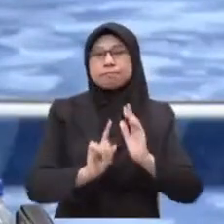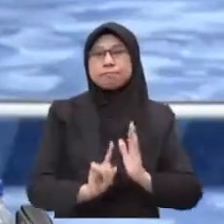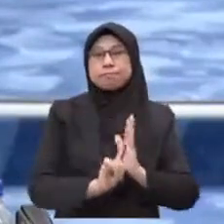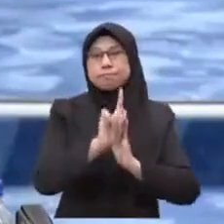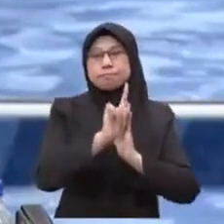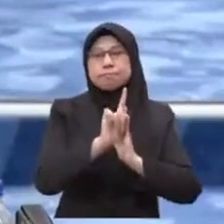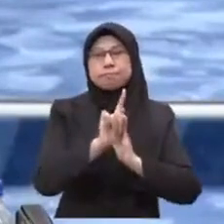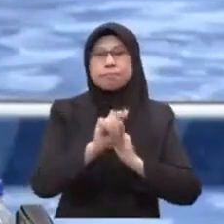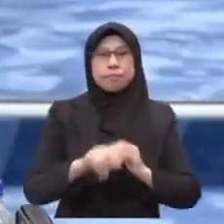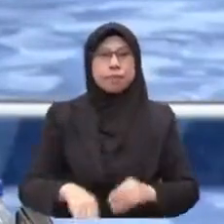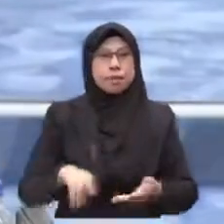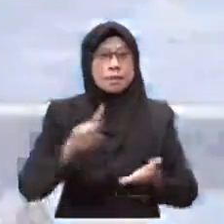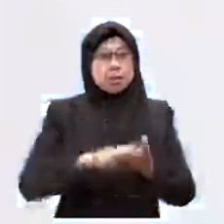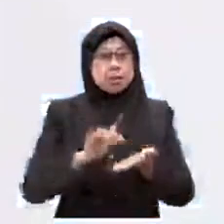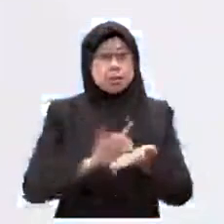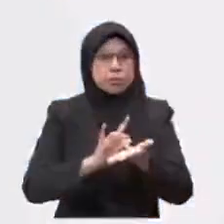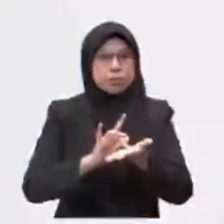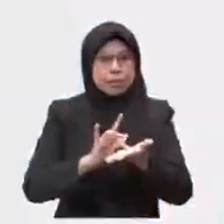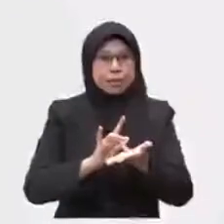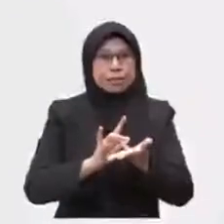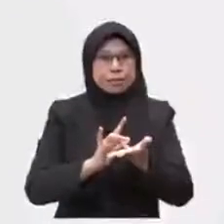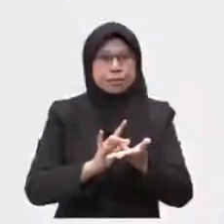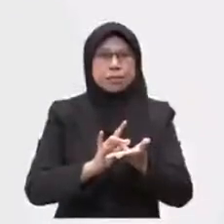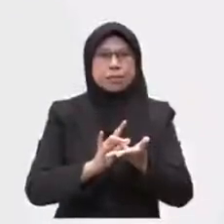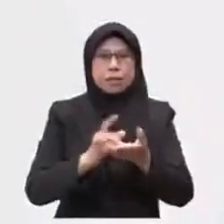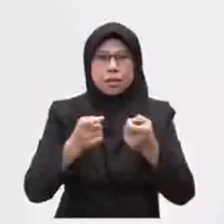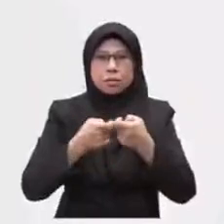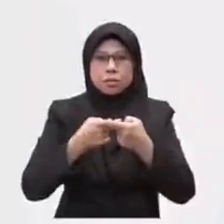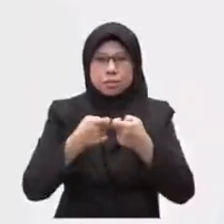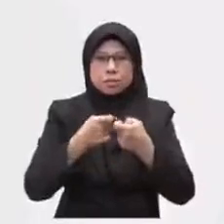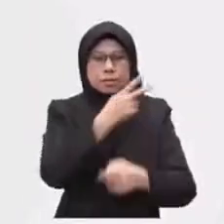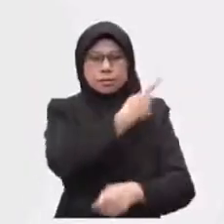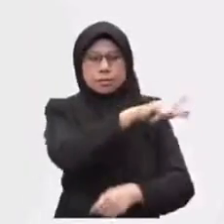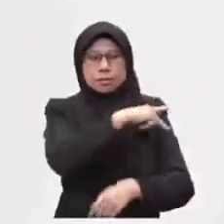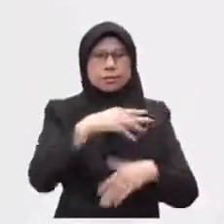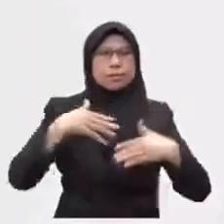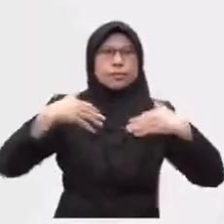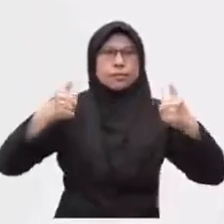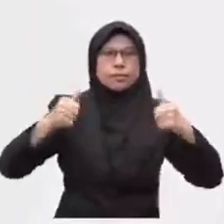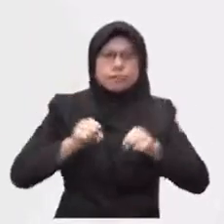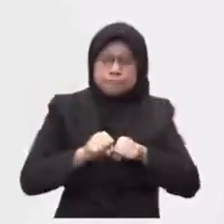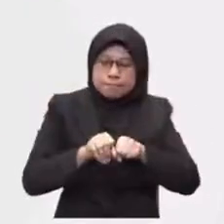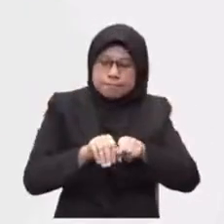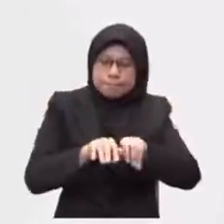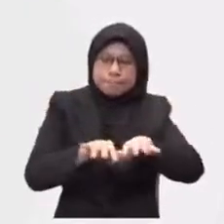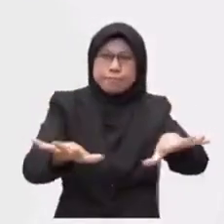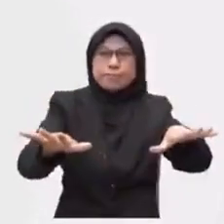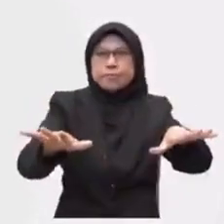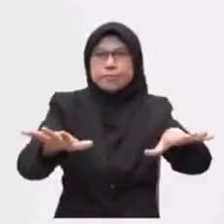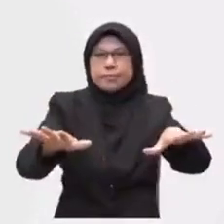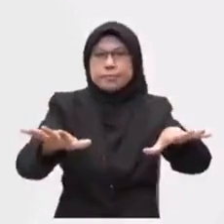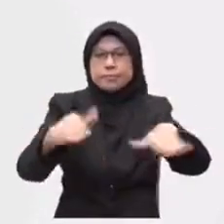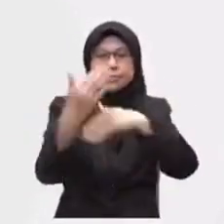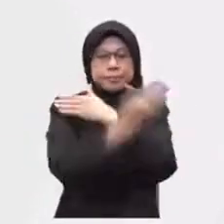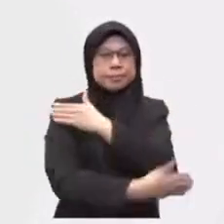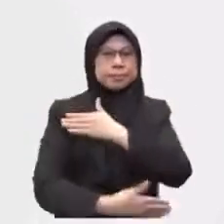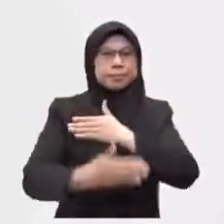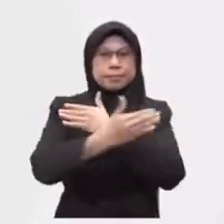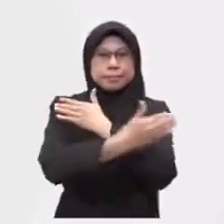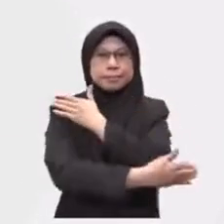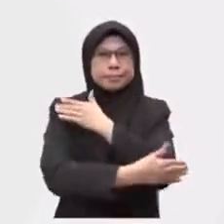tinggi pelaksanaan rekod perubatan elektronik di hospital dan klinik kesihatan akan diperluas ke seluruh